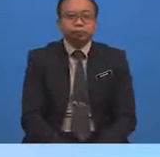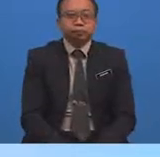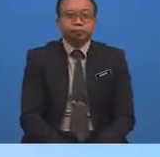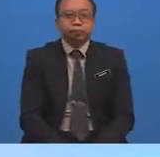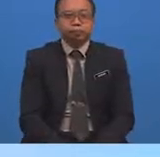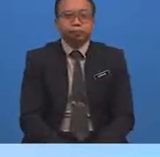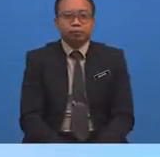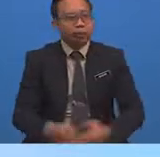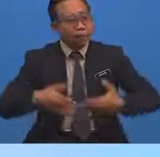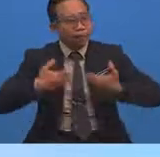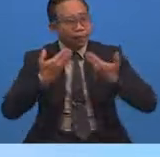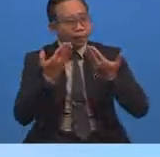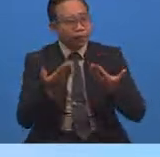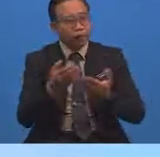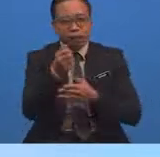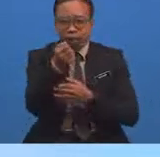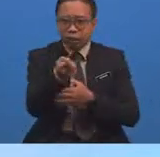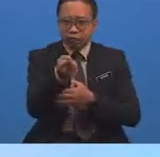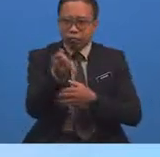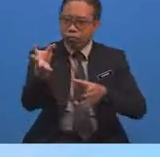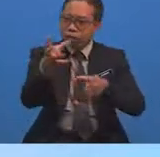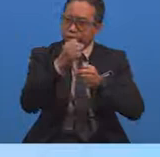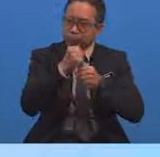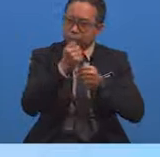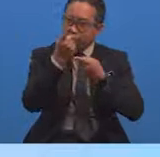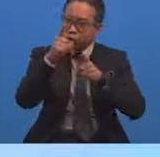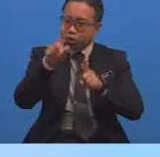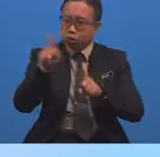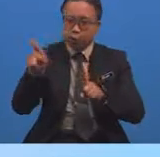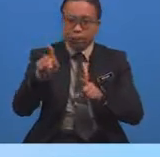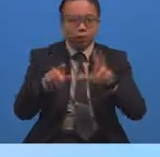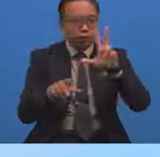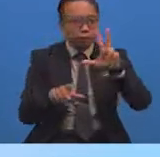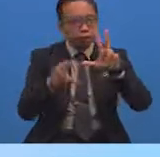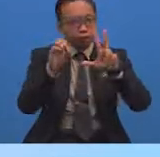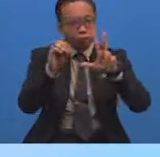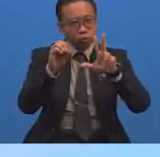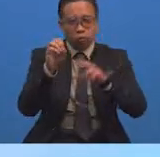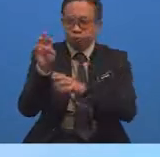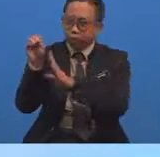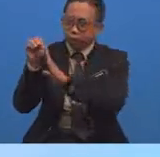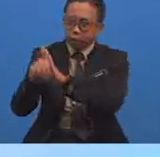Hai bagaimana kamu mendapat jawaban 30.mei